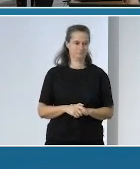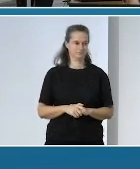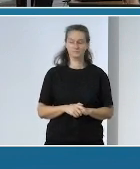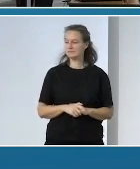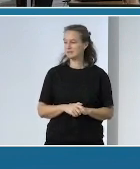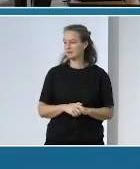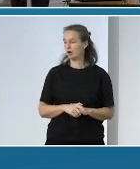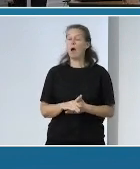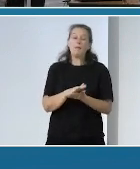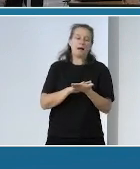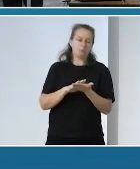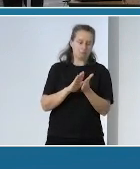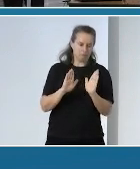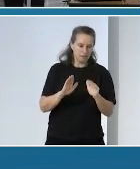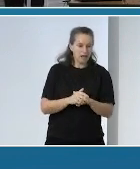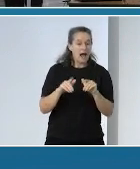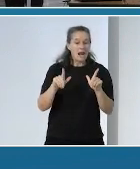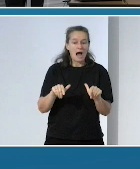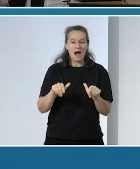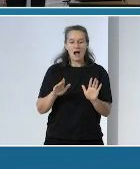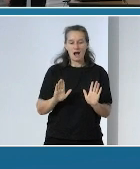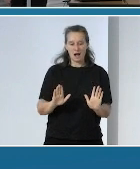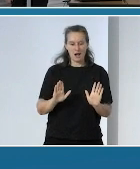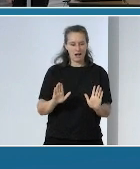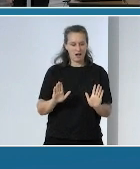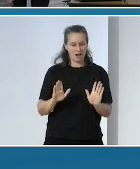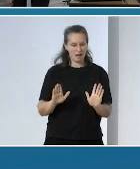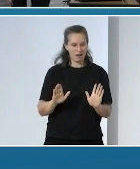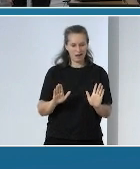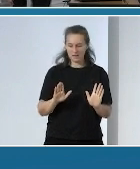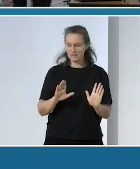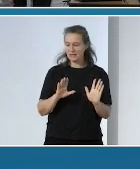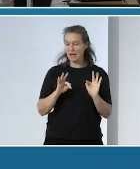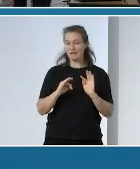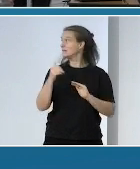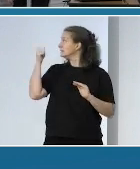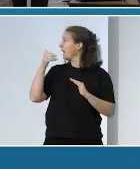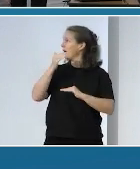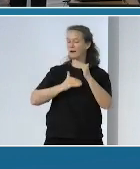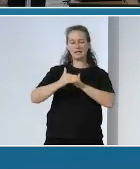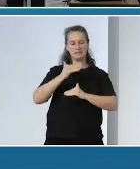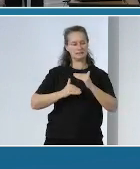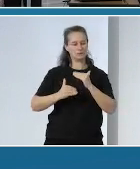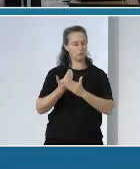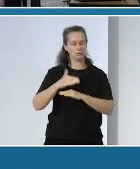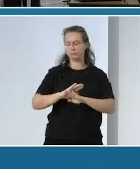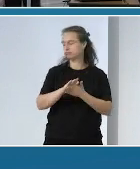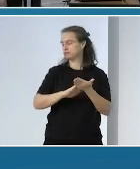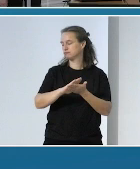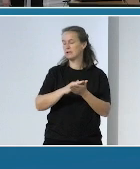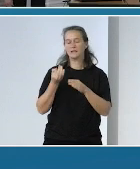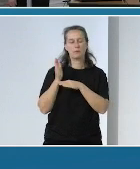Et là, c'est juste le planning de la journée, de